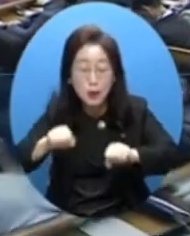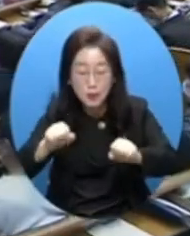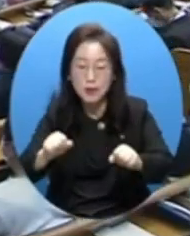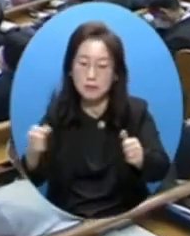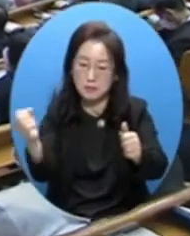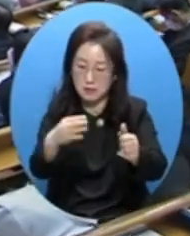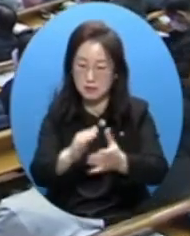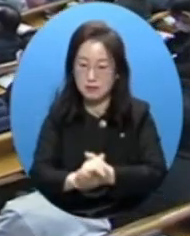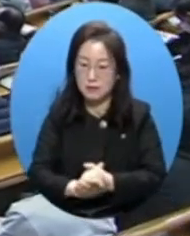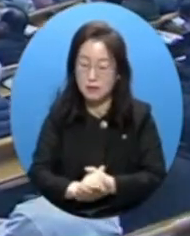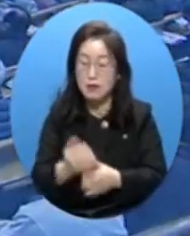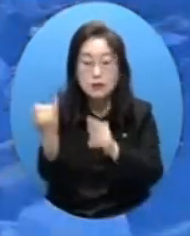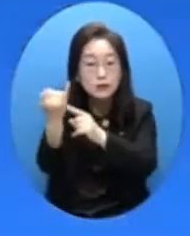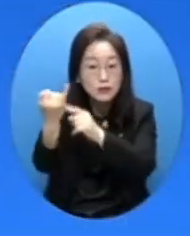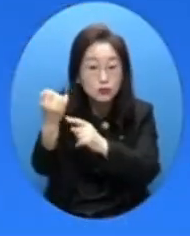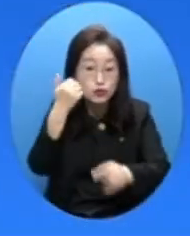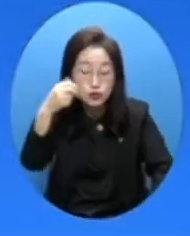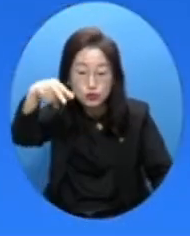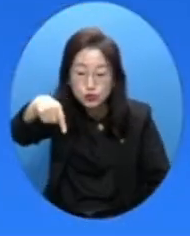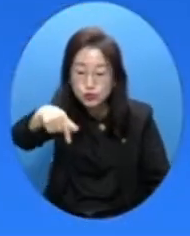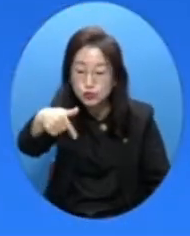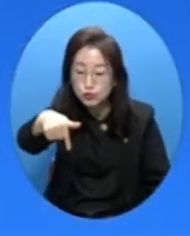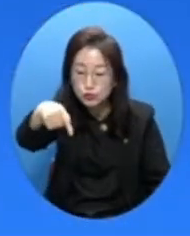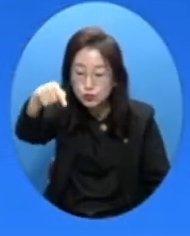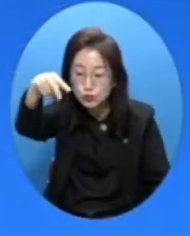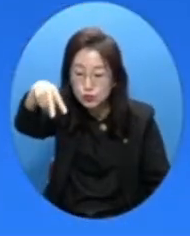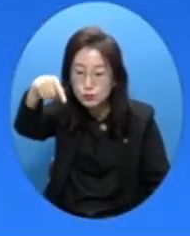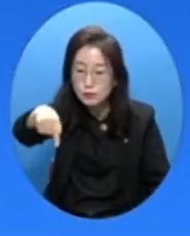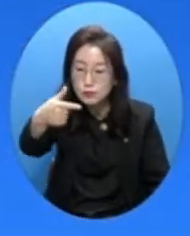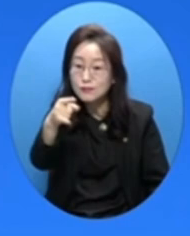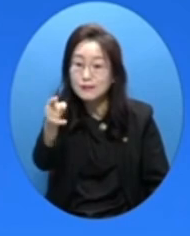아들이 죽었습니다. 그 죽은 아들 때문에 지금